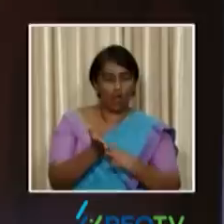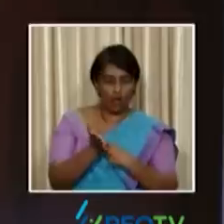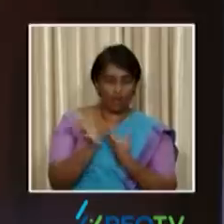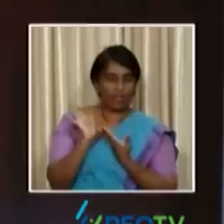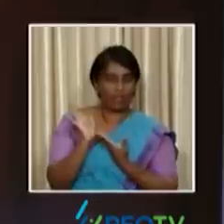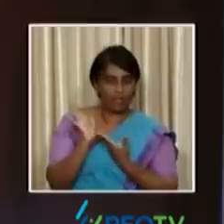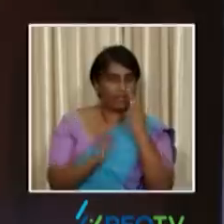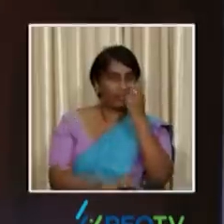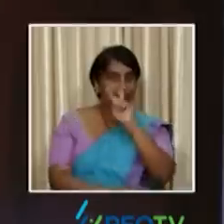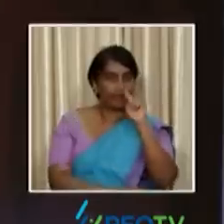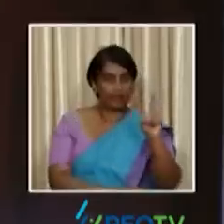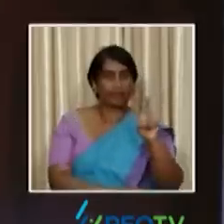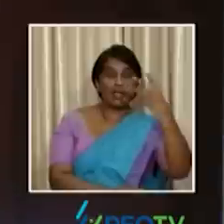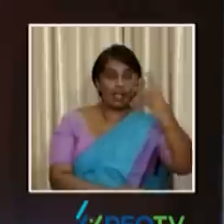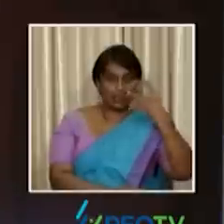गुणवर्धन